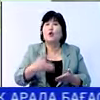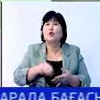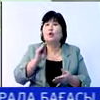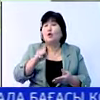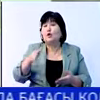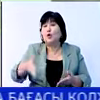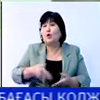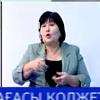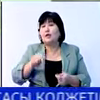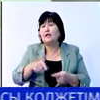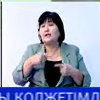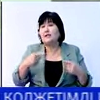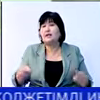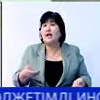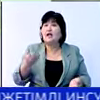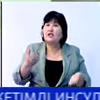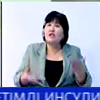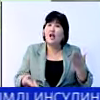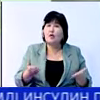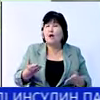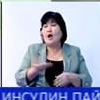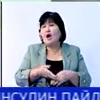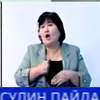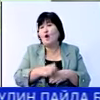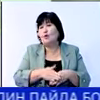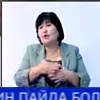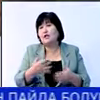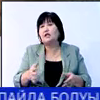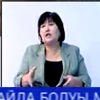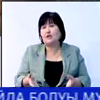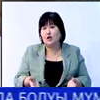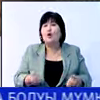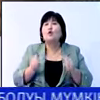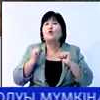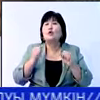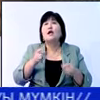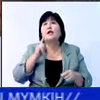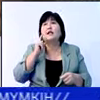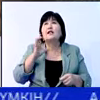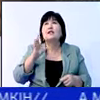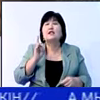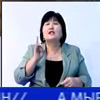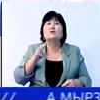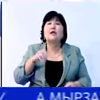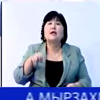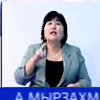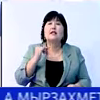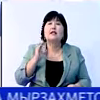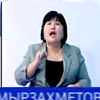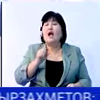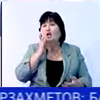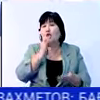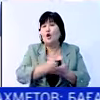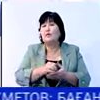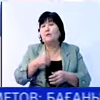сол күріктің арқасында әртүрлі салмақты ауыр заттарды көтереді. Мұнан соң жастар Сырмедия жауапкершілігі шектеулі серіктестігінің